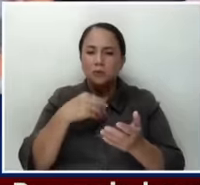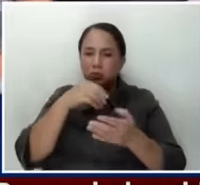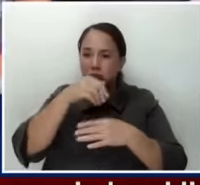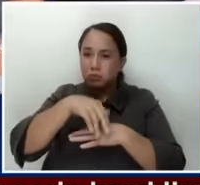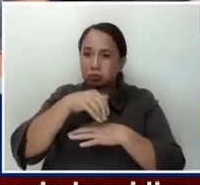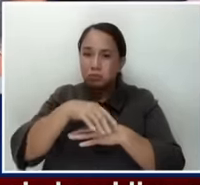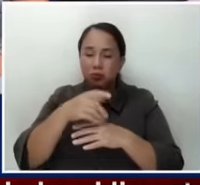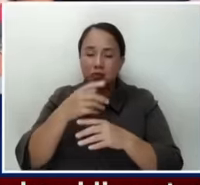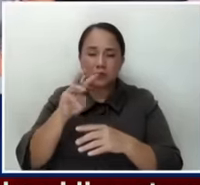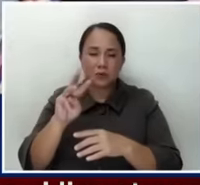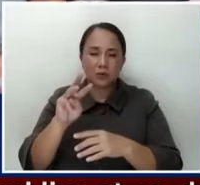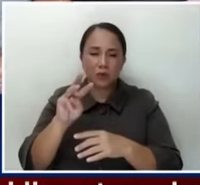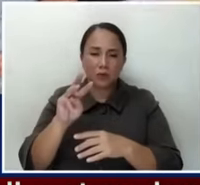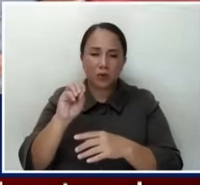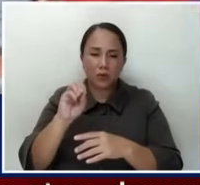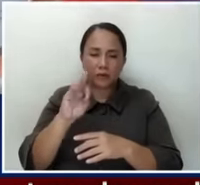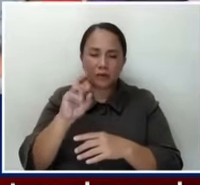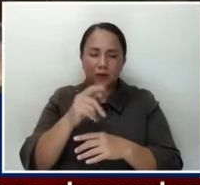OFWs sa